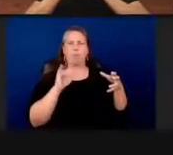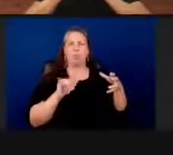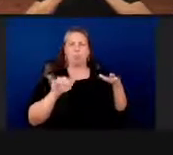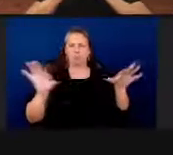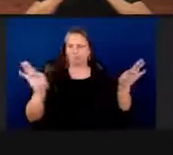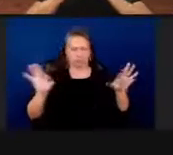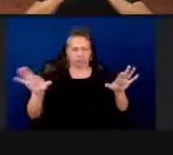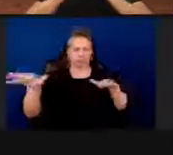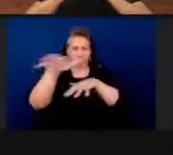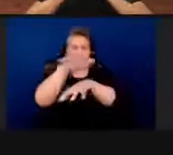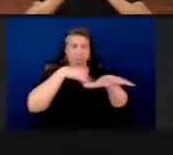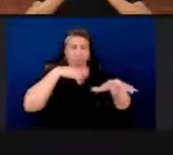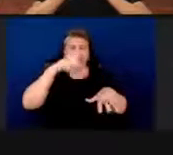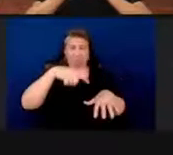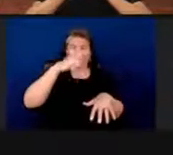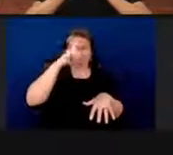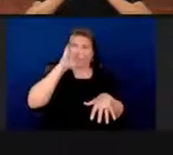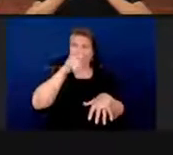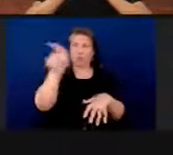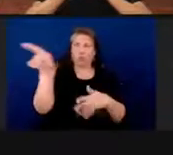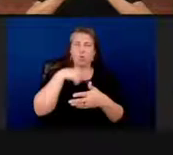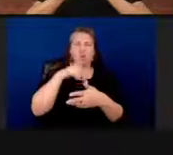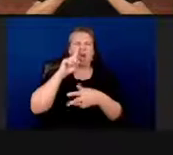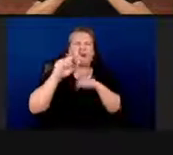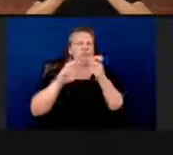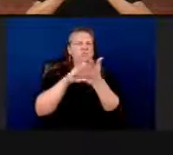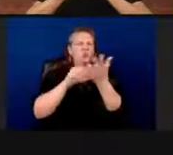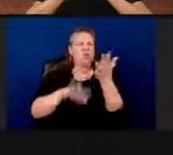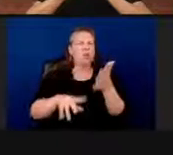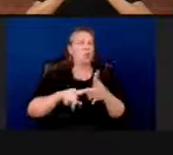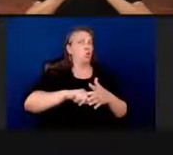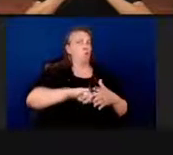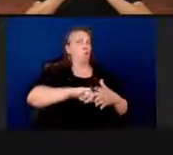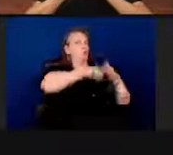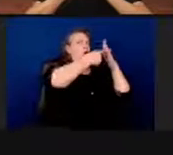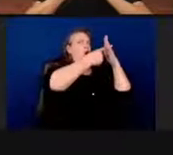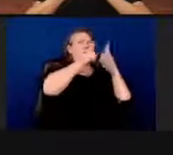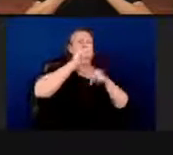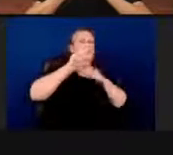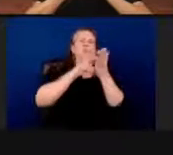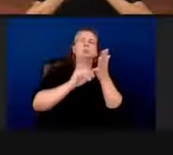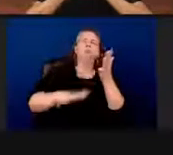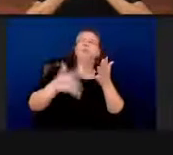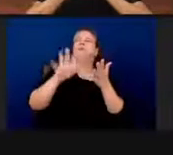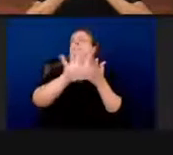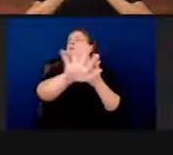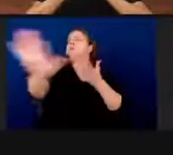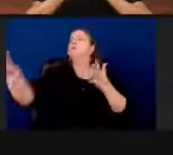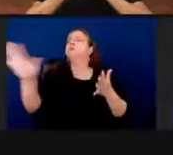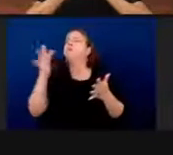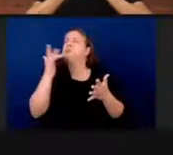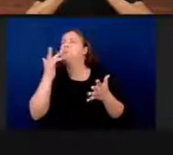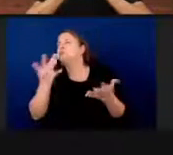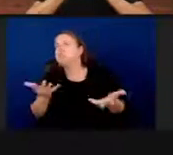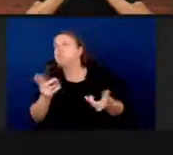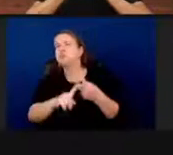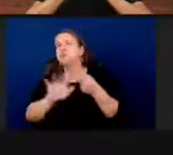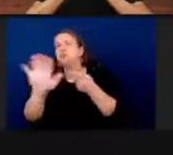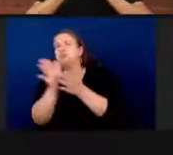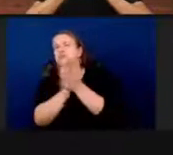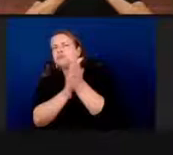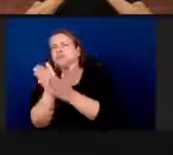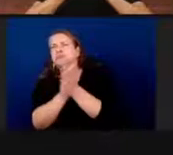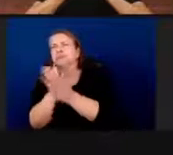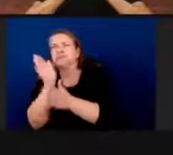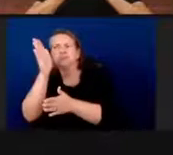وأيضا يجب أن نأخذ بعين الاعتبار الطلاب الذين يدخلون لأول مرة لمعرفة خلفيتهم، ما هي الأمور